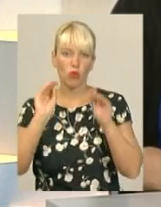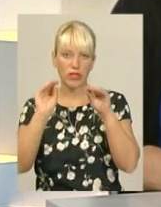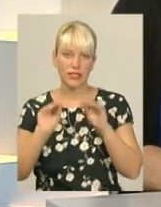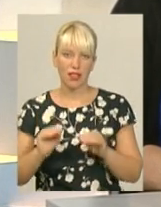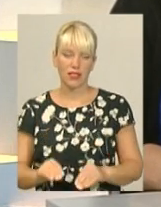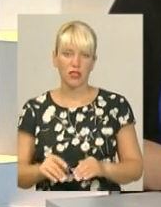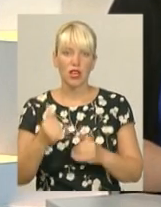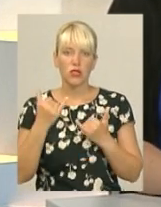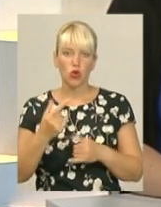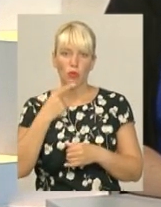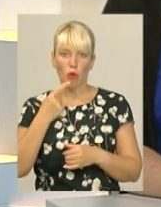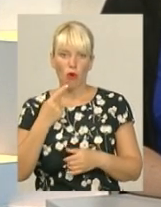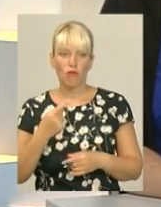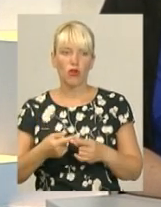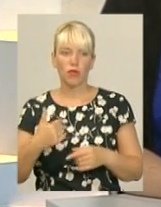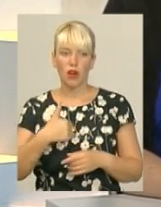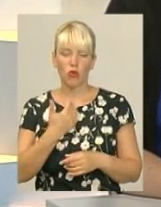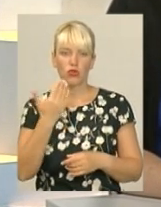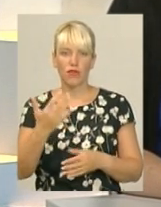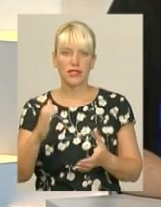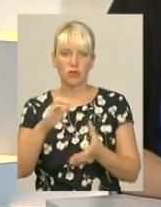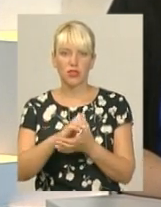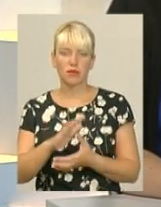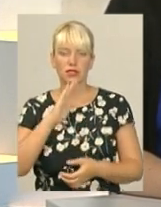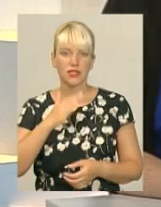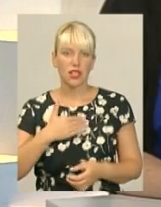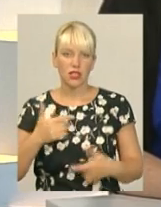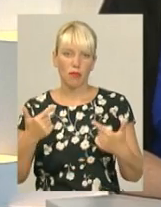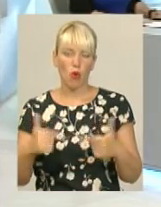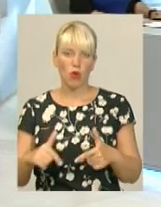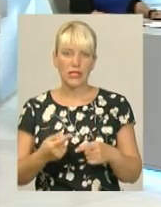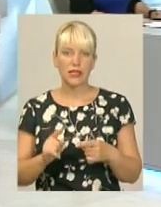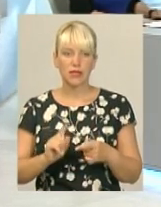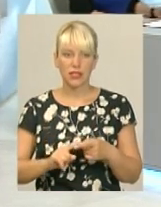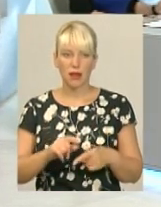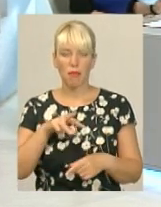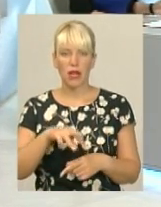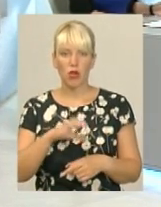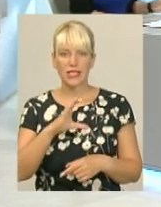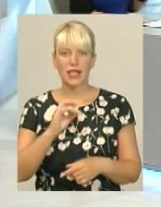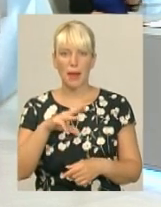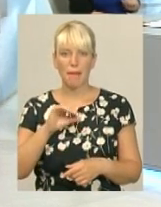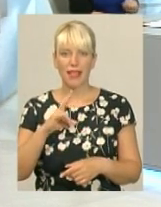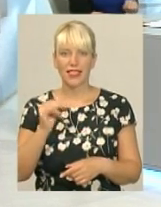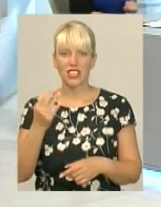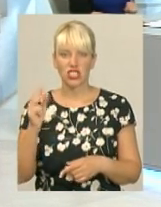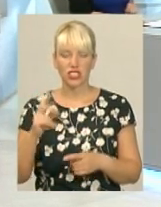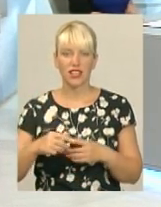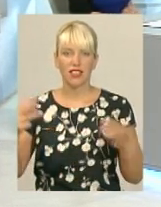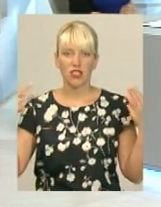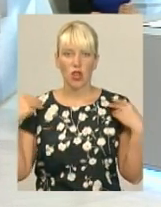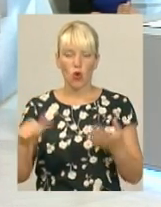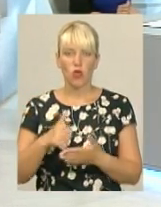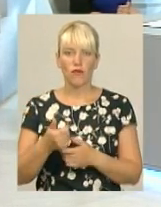статистику поговоримо сьогодні. І я хочу вас познайомити з нашим гостем. Микола Семенишин, начальник